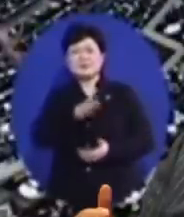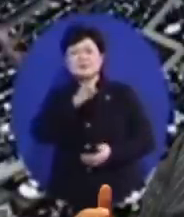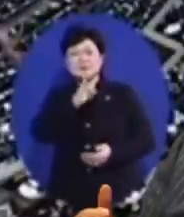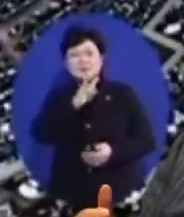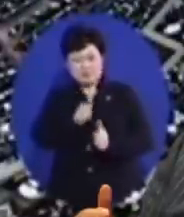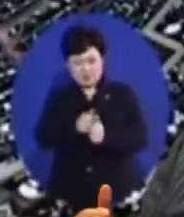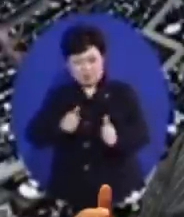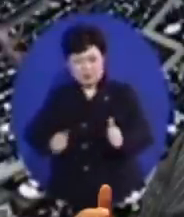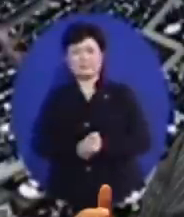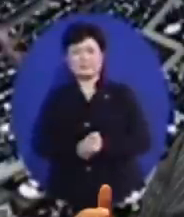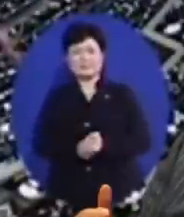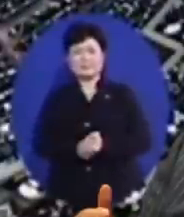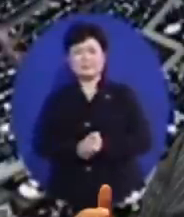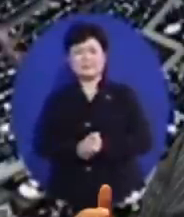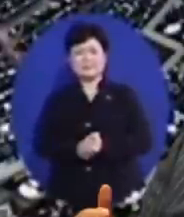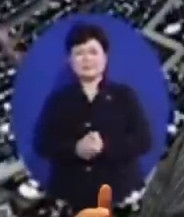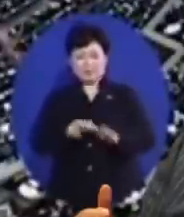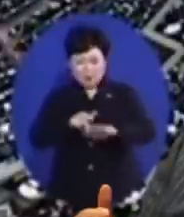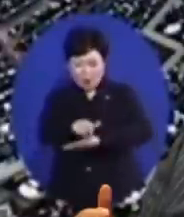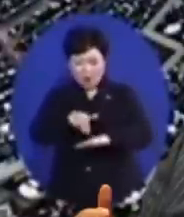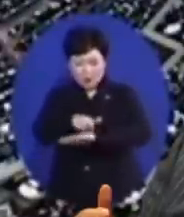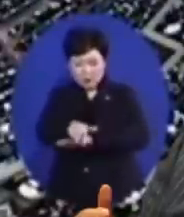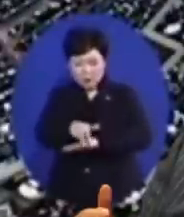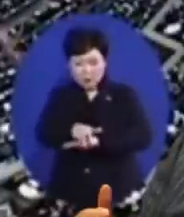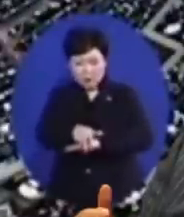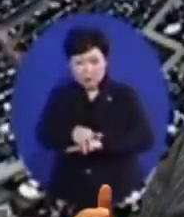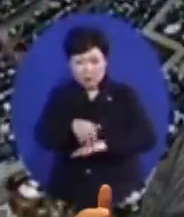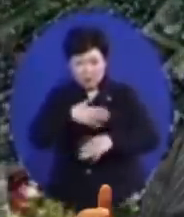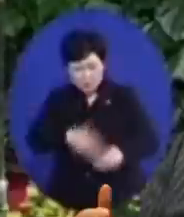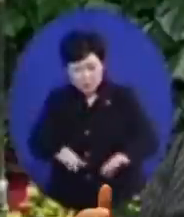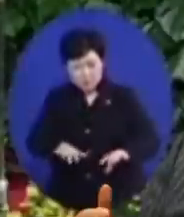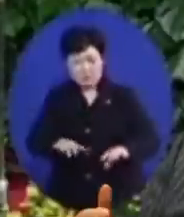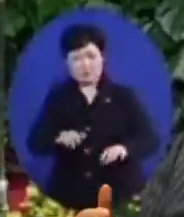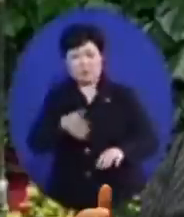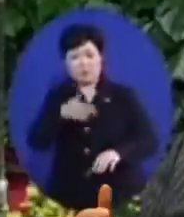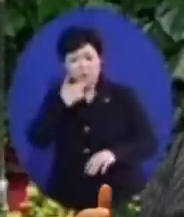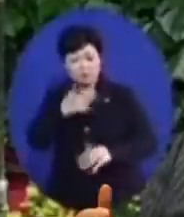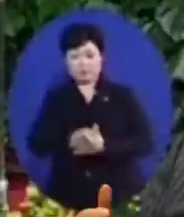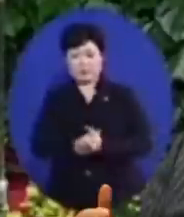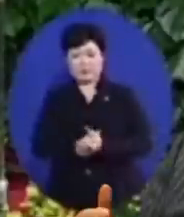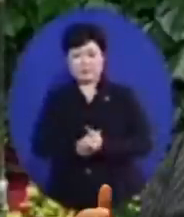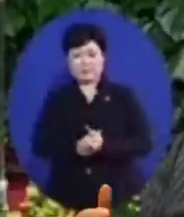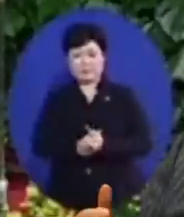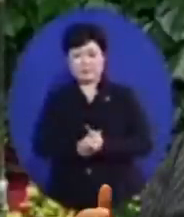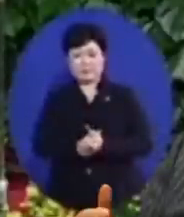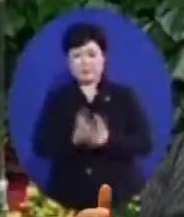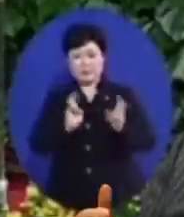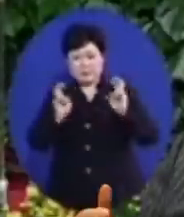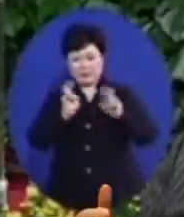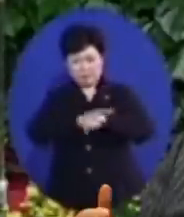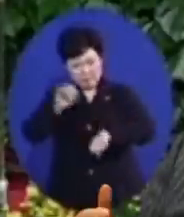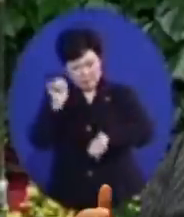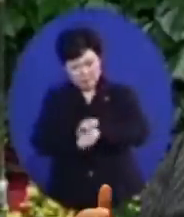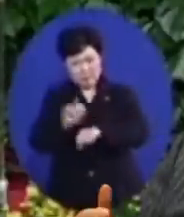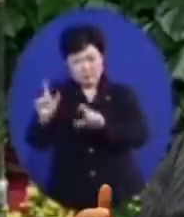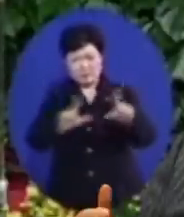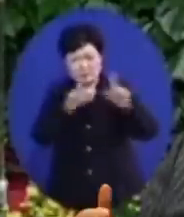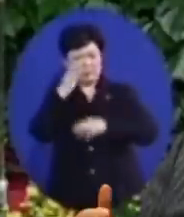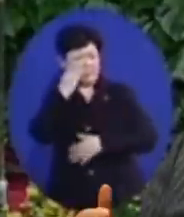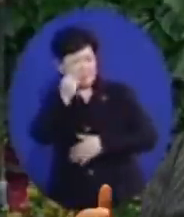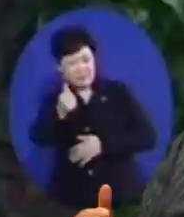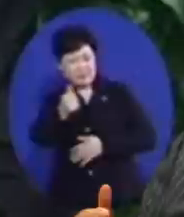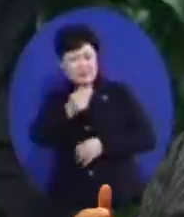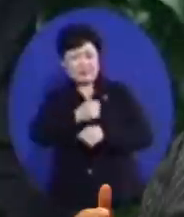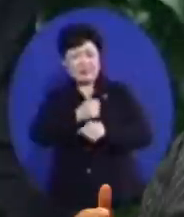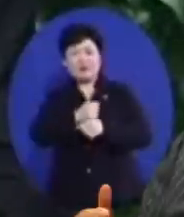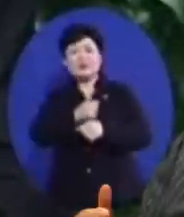것입니다. 걸어가도 피곤치 않는다. 걸어가면 천천히 걸어가는 겁니다. 사업도 잘 되고 생활도 편안하고 좋아서